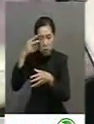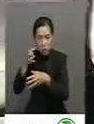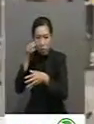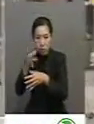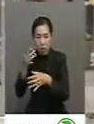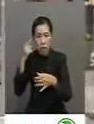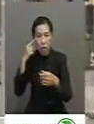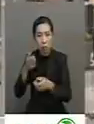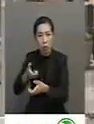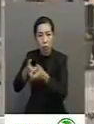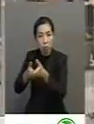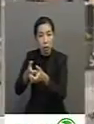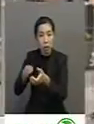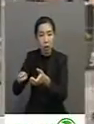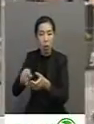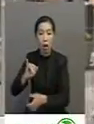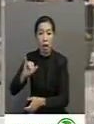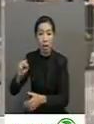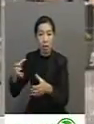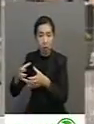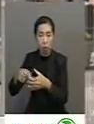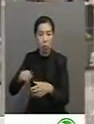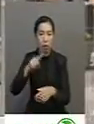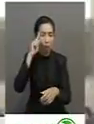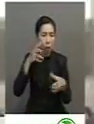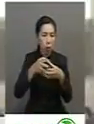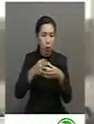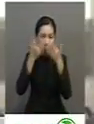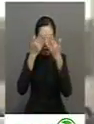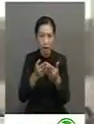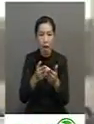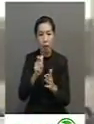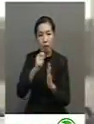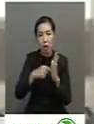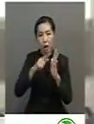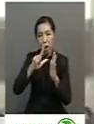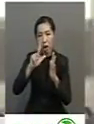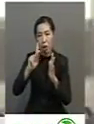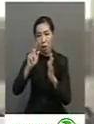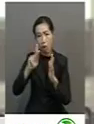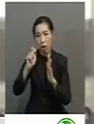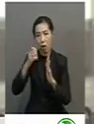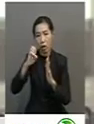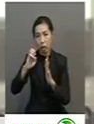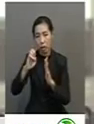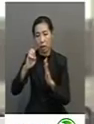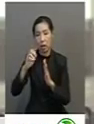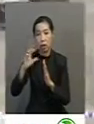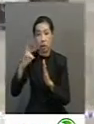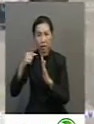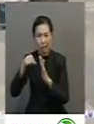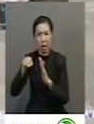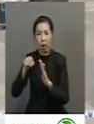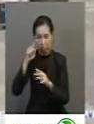อาวุธรัฐอิสลามหรือ IS และเครือข่ายอัลกออิดะมีศักยภาพที่จะวางแผนก่อเหตุร้ายขึ้นในยุโรปค่ะซึ่ง